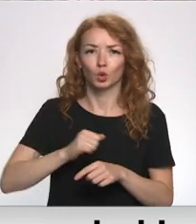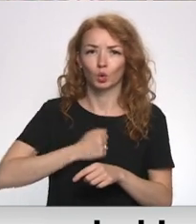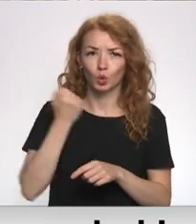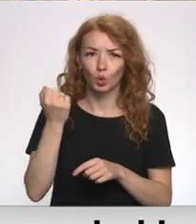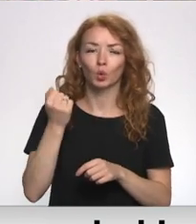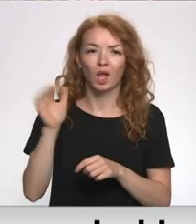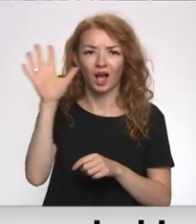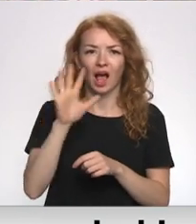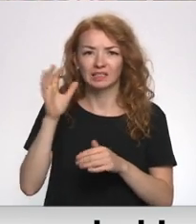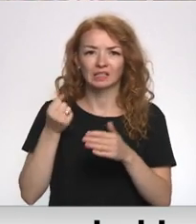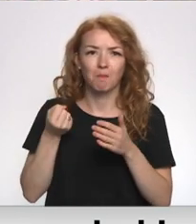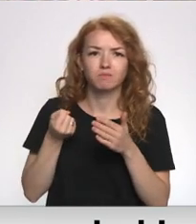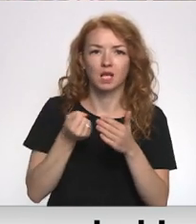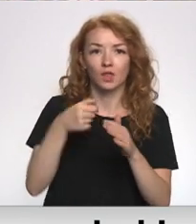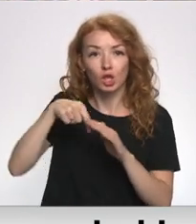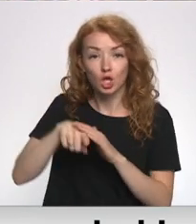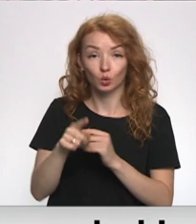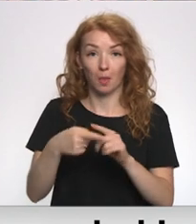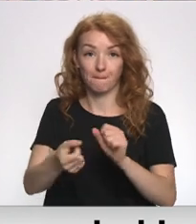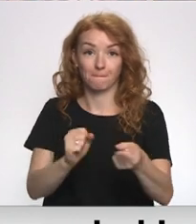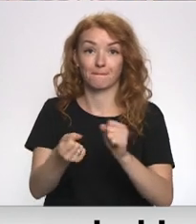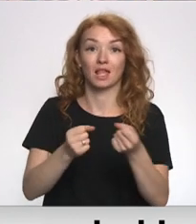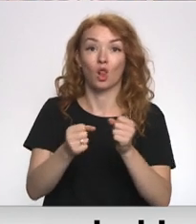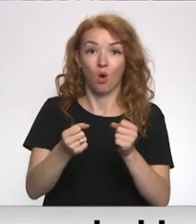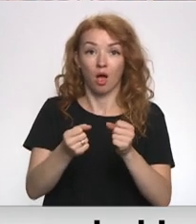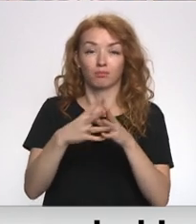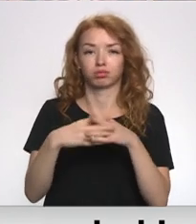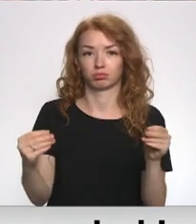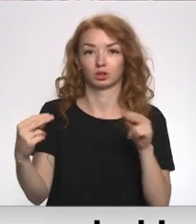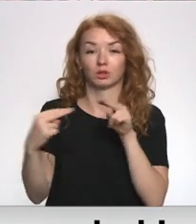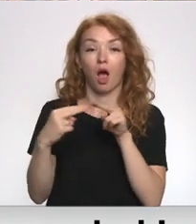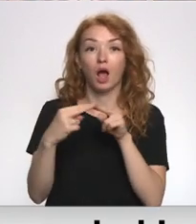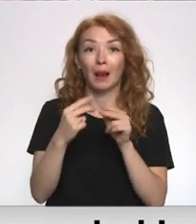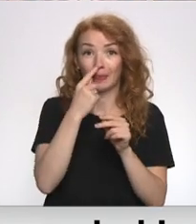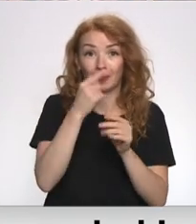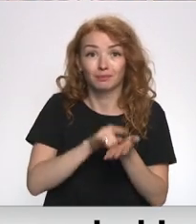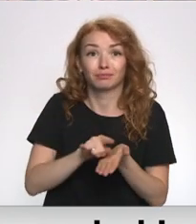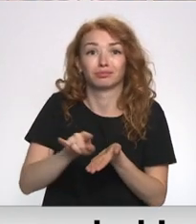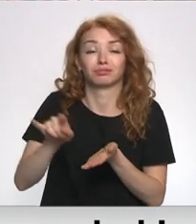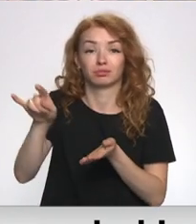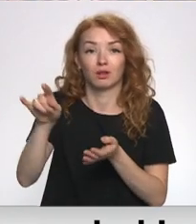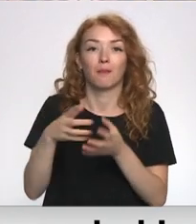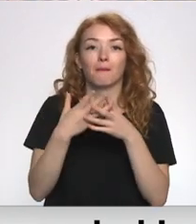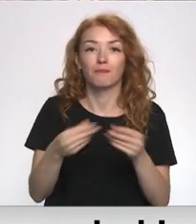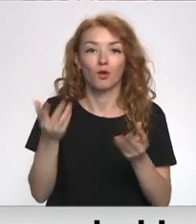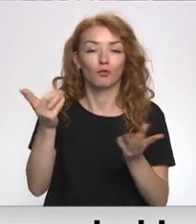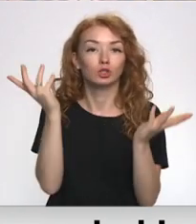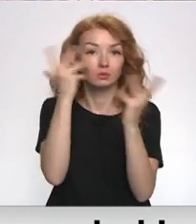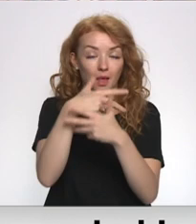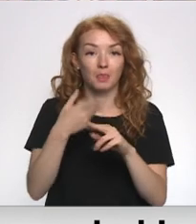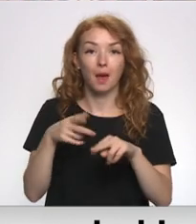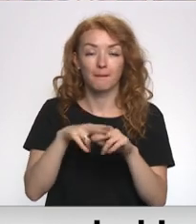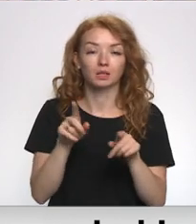gaisa spiedienu tā iekšienē, un pilots, ar kuru sakari tika pazaudēti jau drīz pēc pacelšanās gaisā, varētu būt zaudējis samaņu, līdz ar to